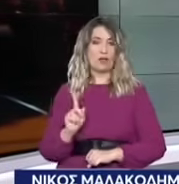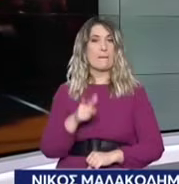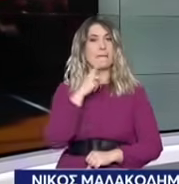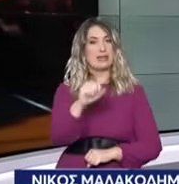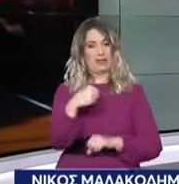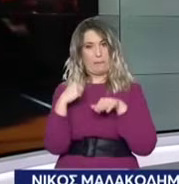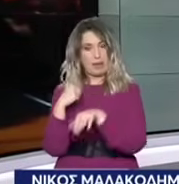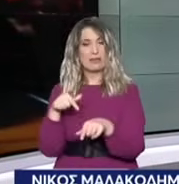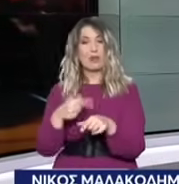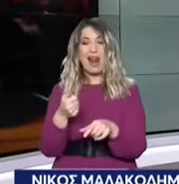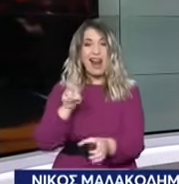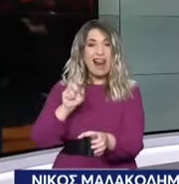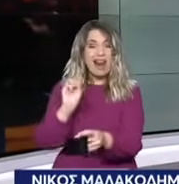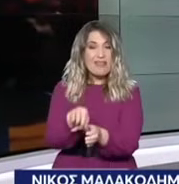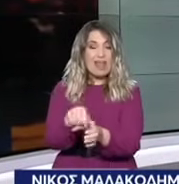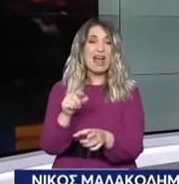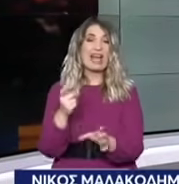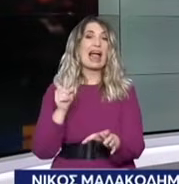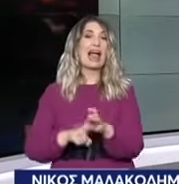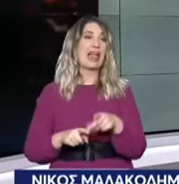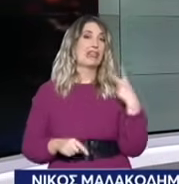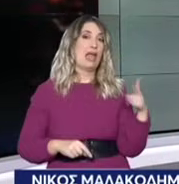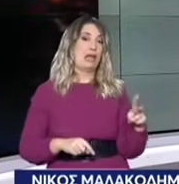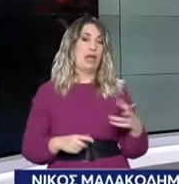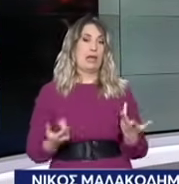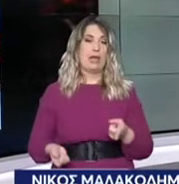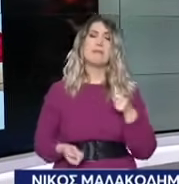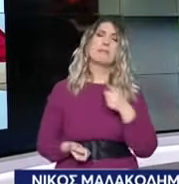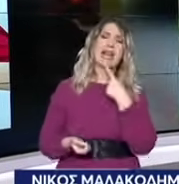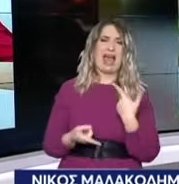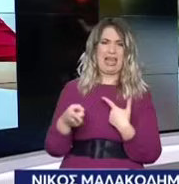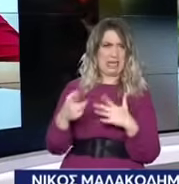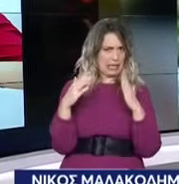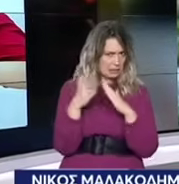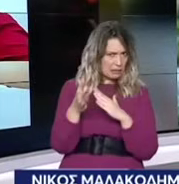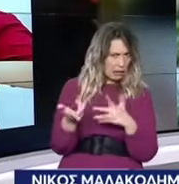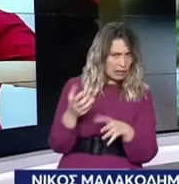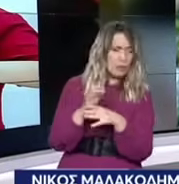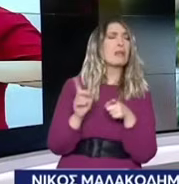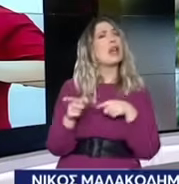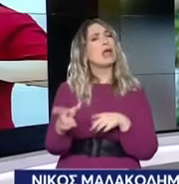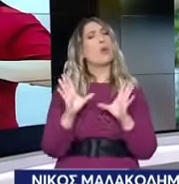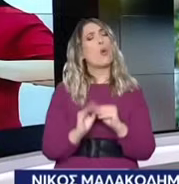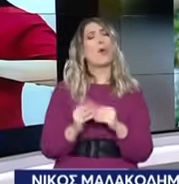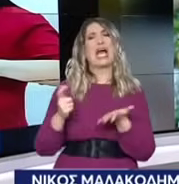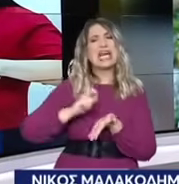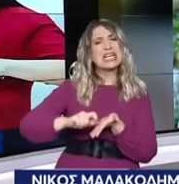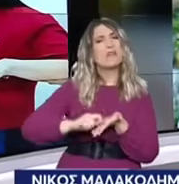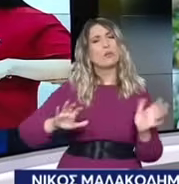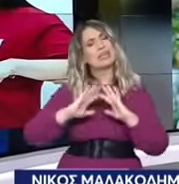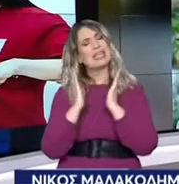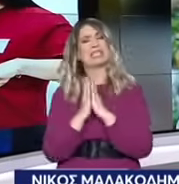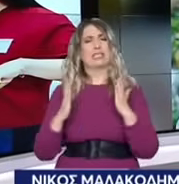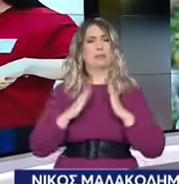σπίτι, χρησιμοποιείται ως κατοικία, δεν είναι γραφεία. Χρησιμοποιείται και σαν χώρο γραφείων και σαν λογιστήριο που κρατείται αρχείο. Και δηλαδή είναι πολύ μεγάλο,